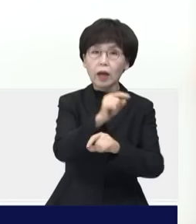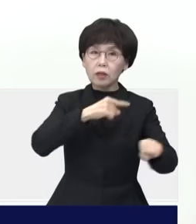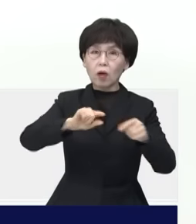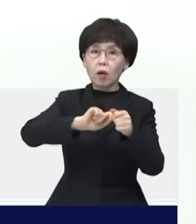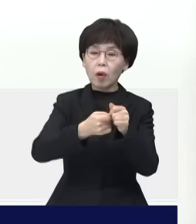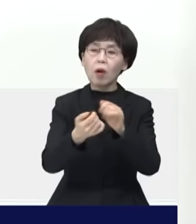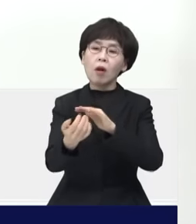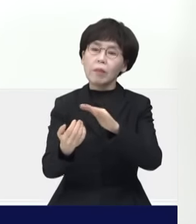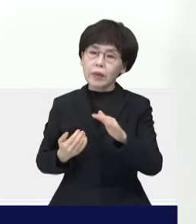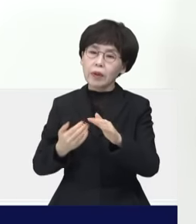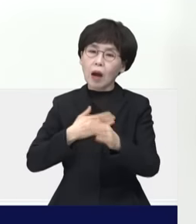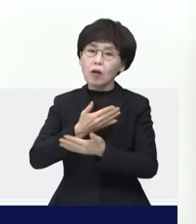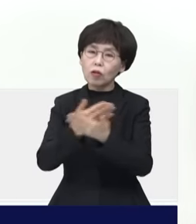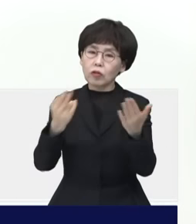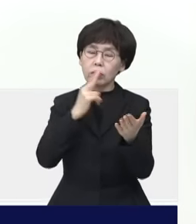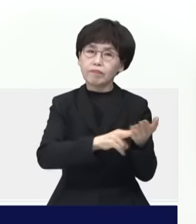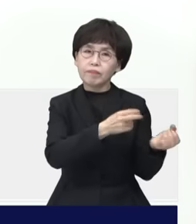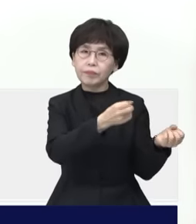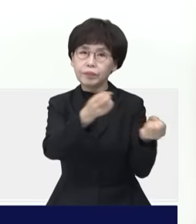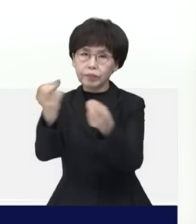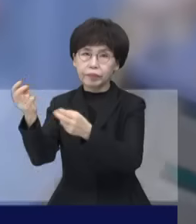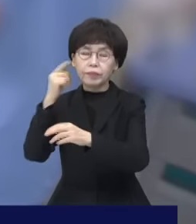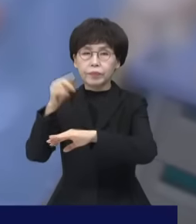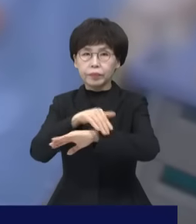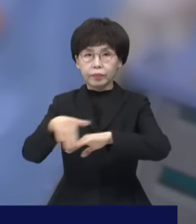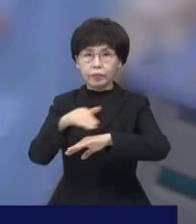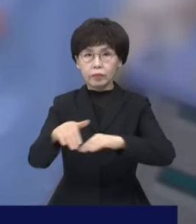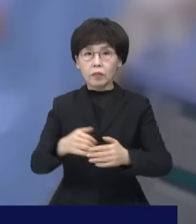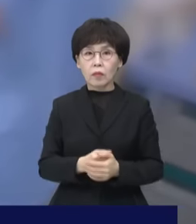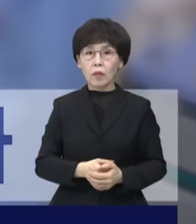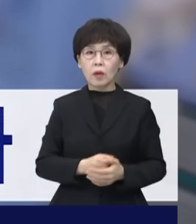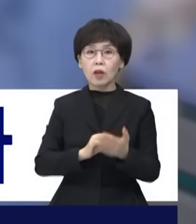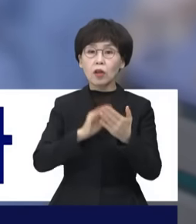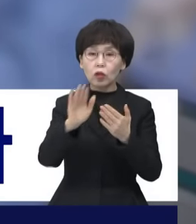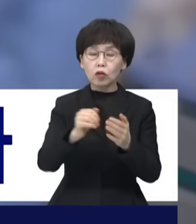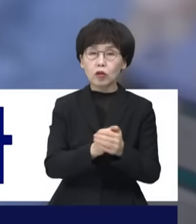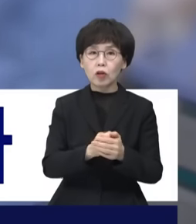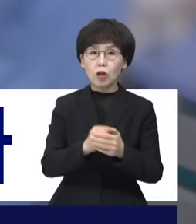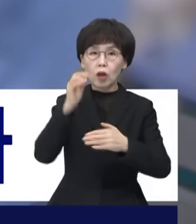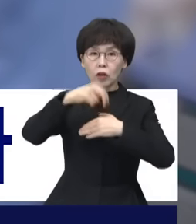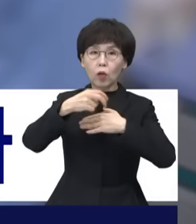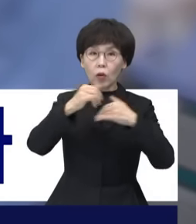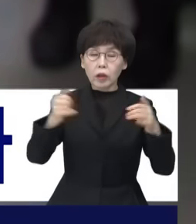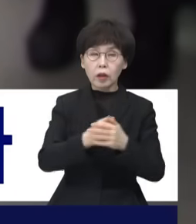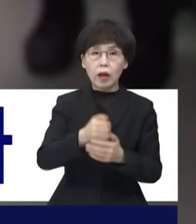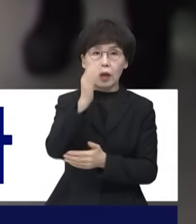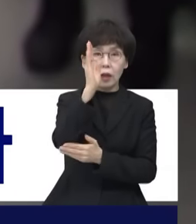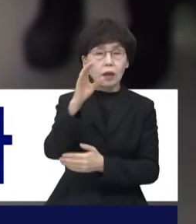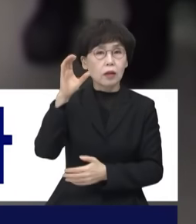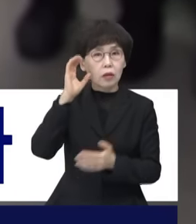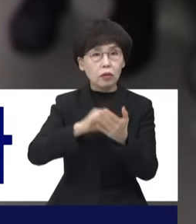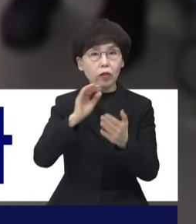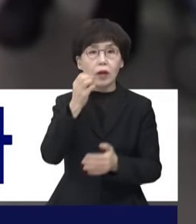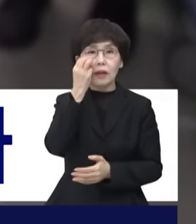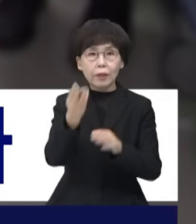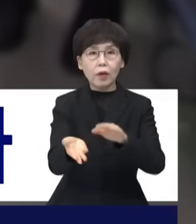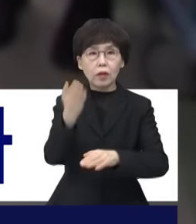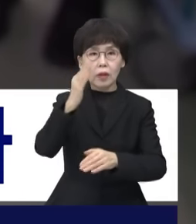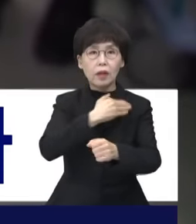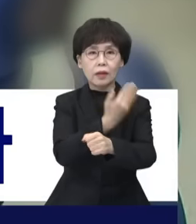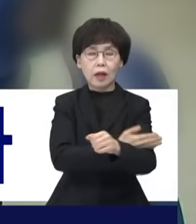처분 사전 통지서를 발송할 예정입니다. 이후 해당 전공의 의견을 듣고 3개월 이상의 면허정지